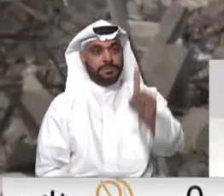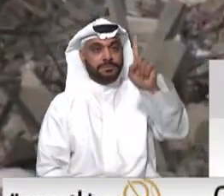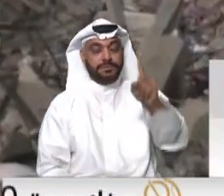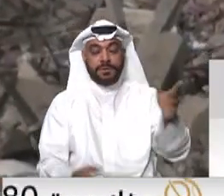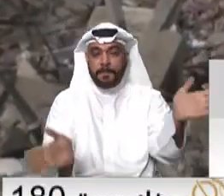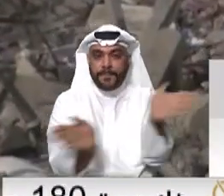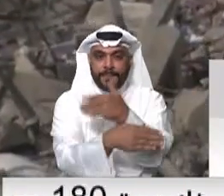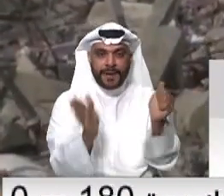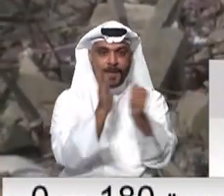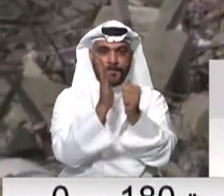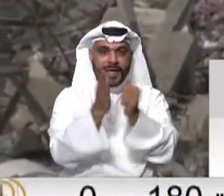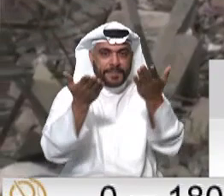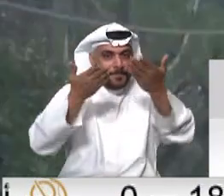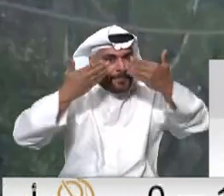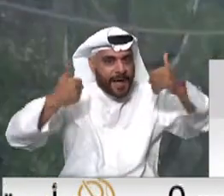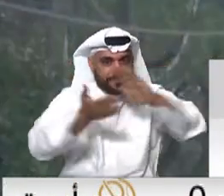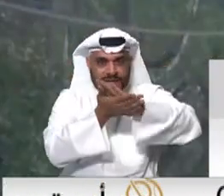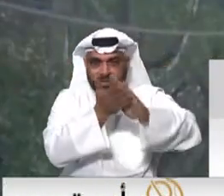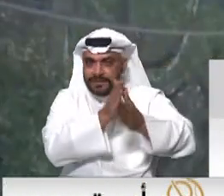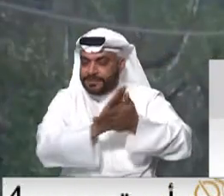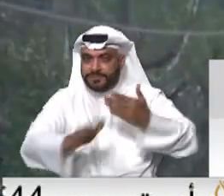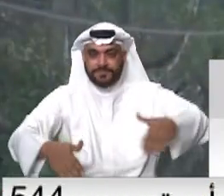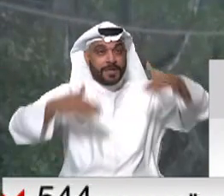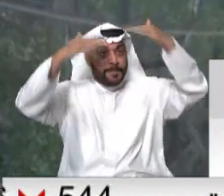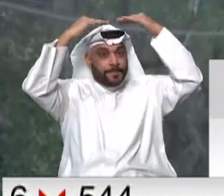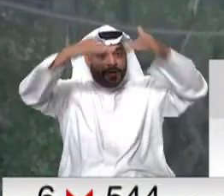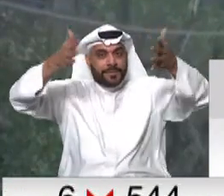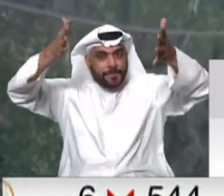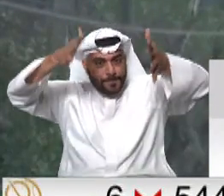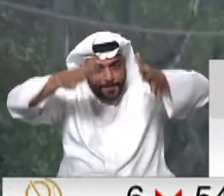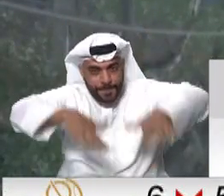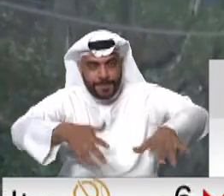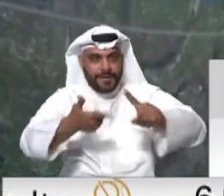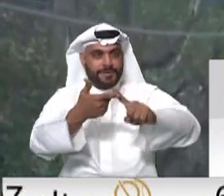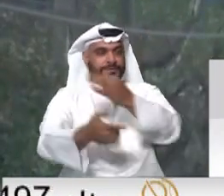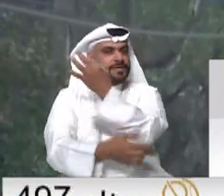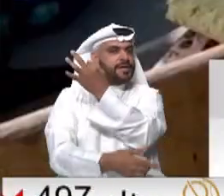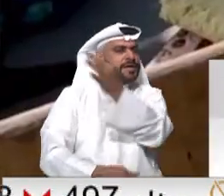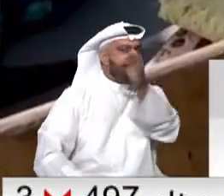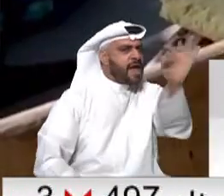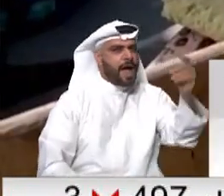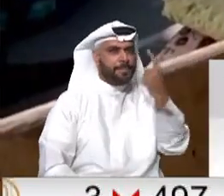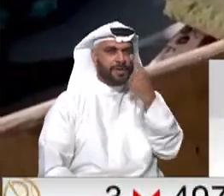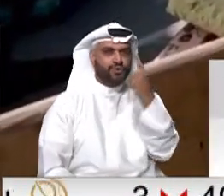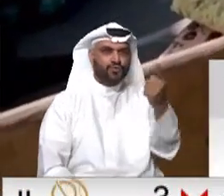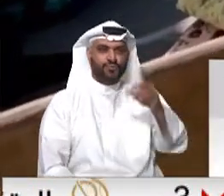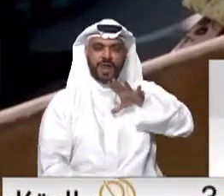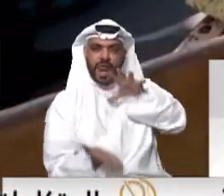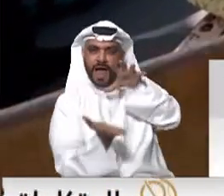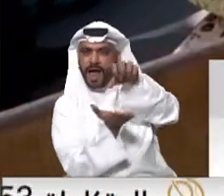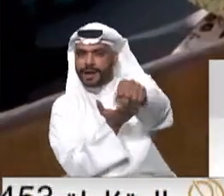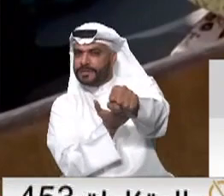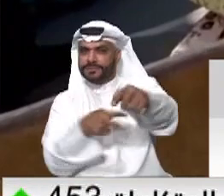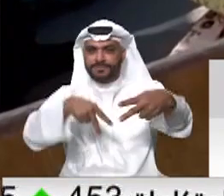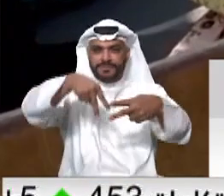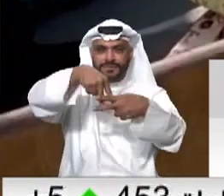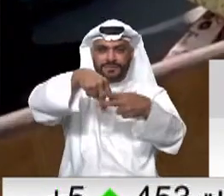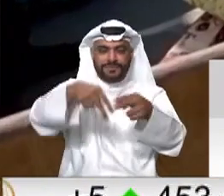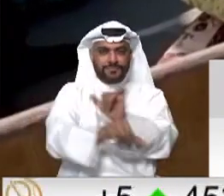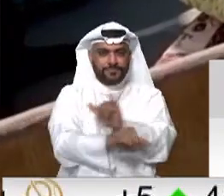الشوارع يبحثون عن ملجا من الموت المتها طل عليهم من قنابل الاحتلال ويجدون